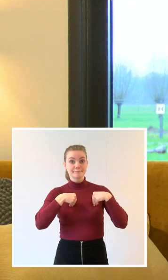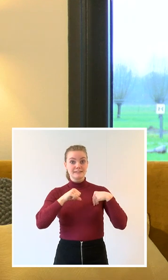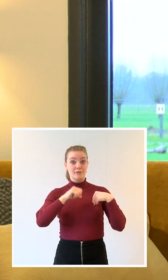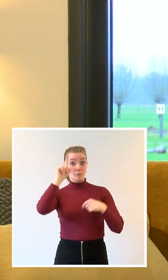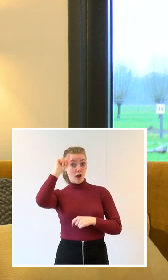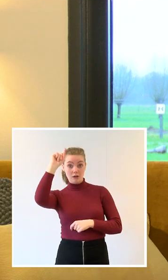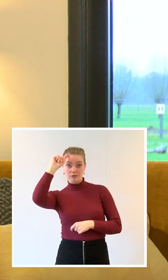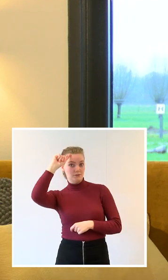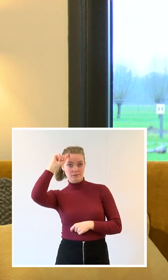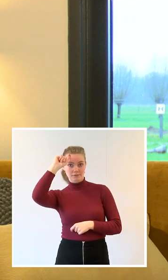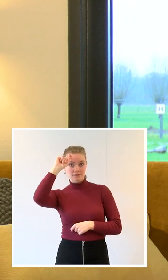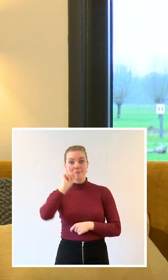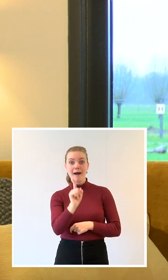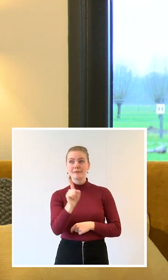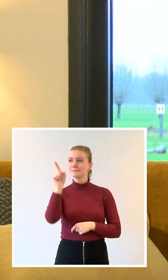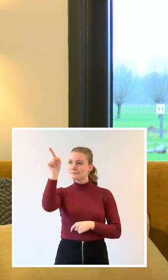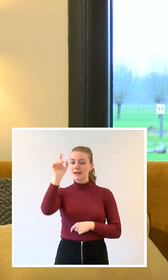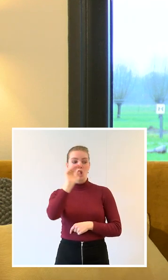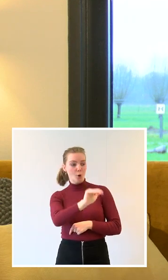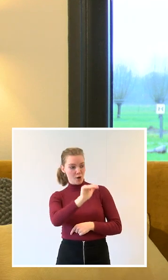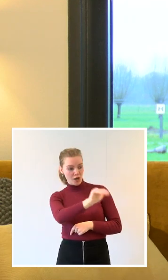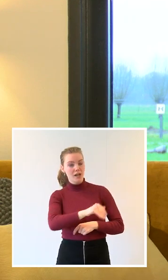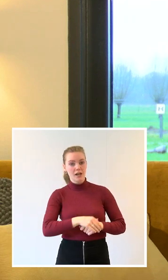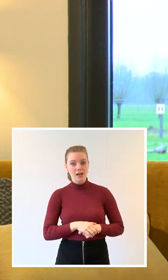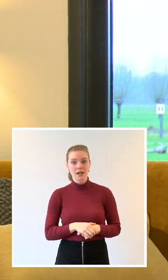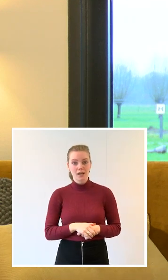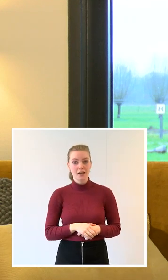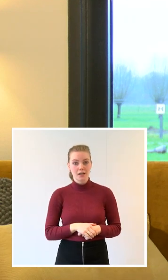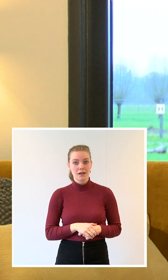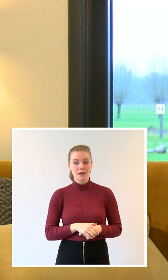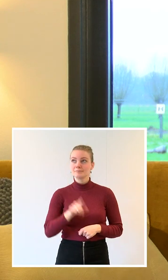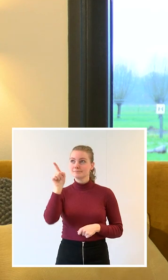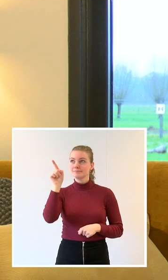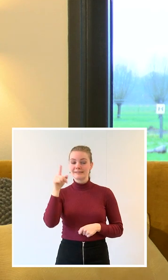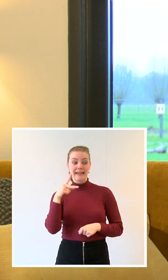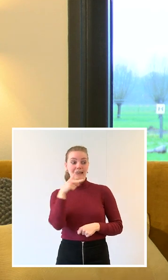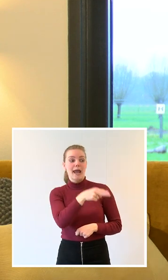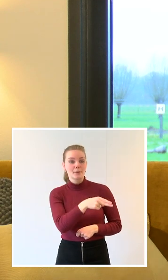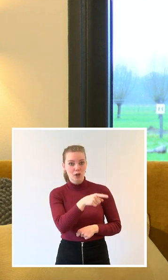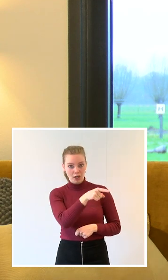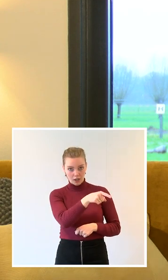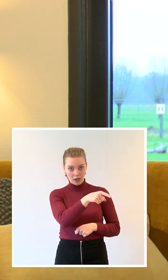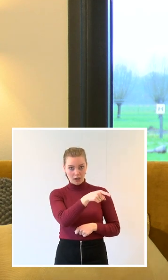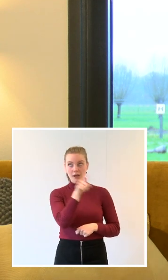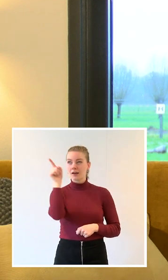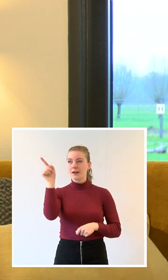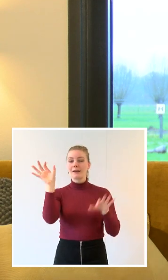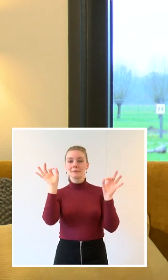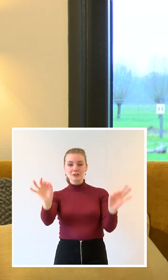God hem roept. God grijpt in, God heeft een bijzonder plan voor de